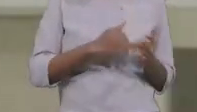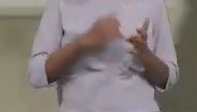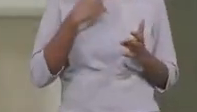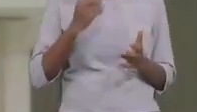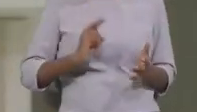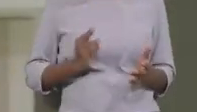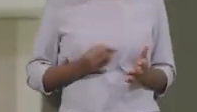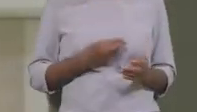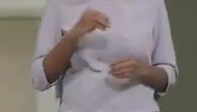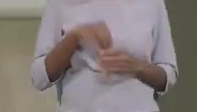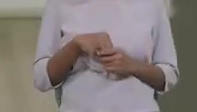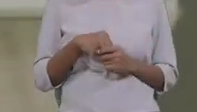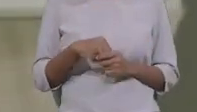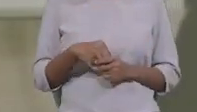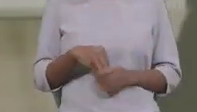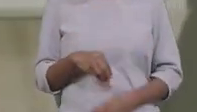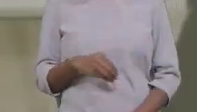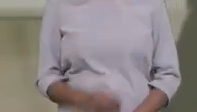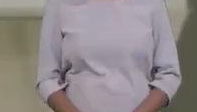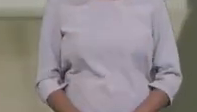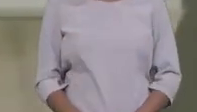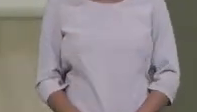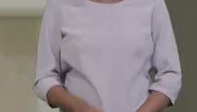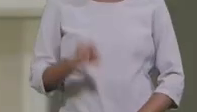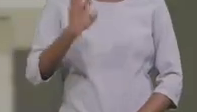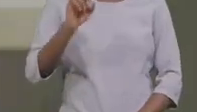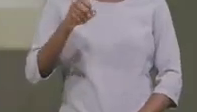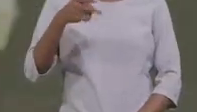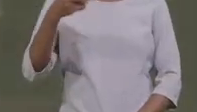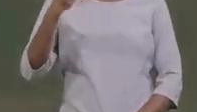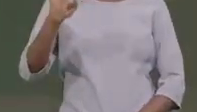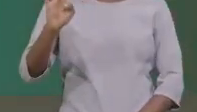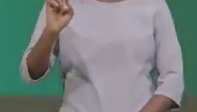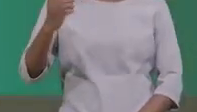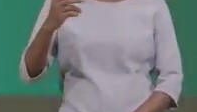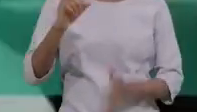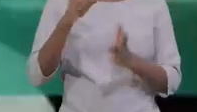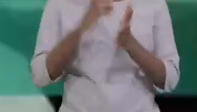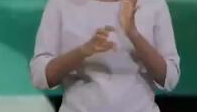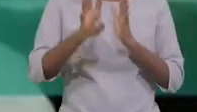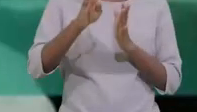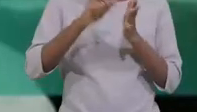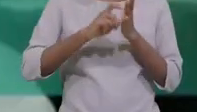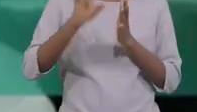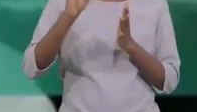il nous dit en hébreu, en Éphésiens plutôt 4, verset